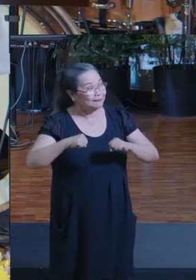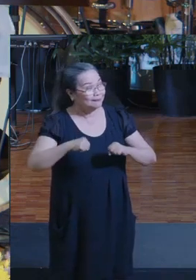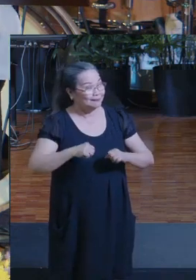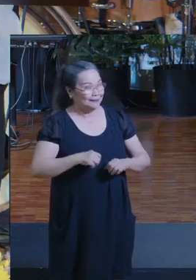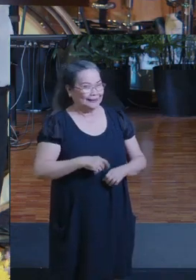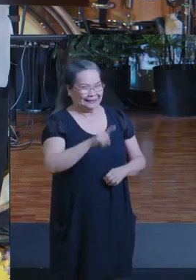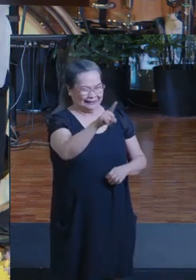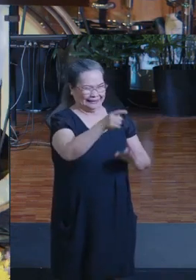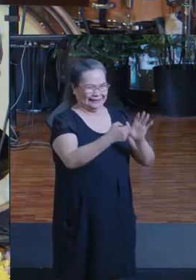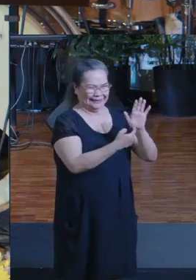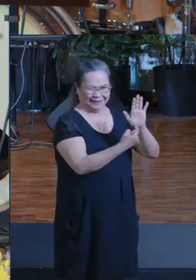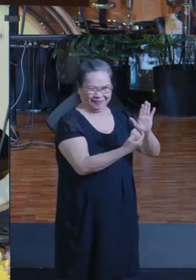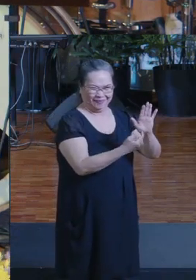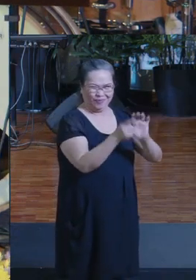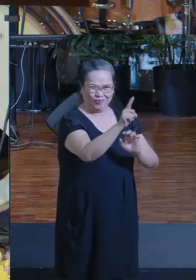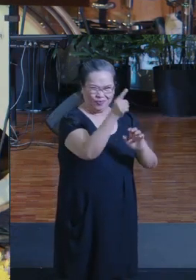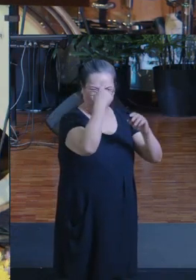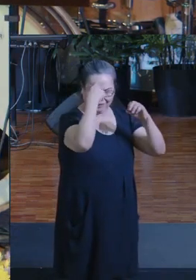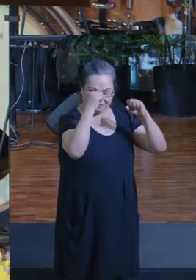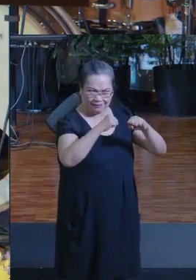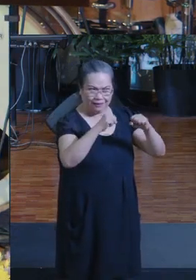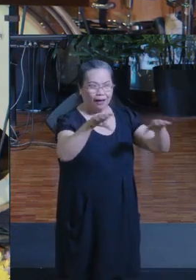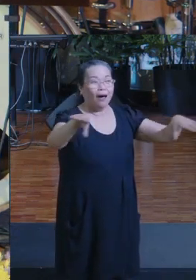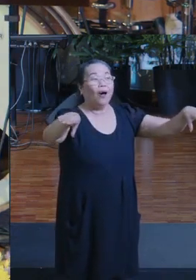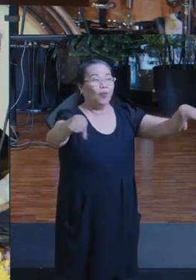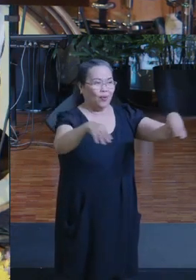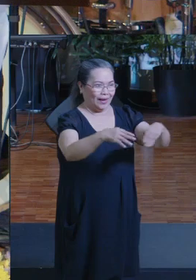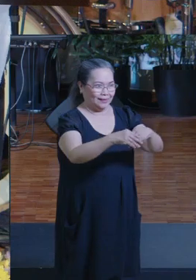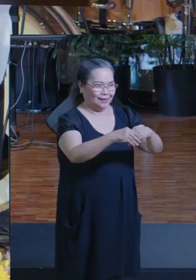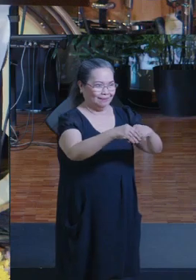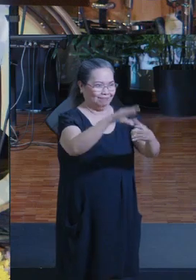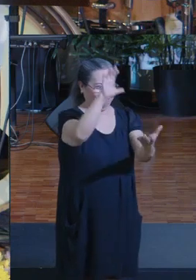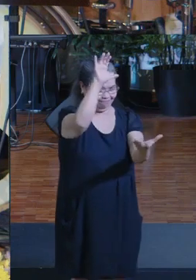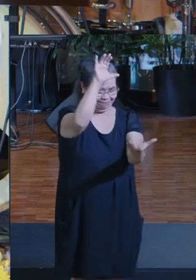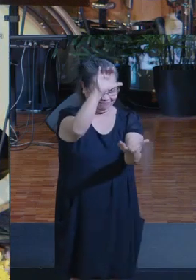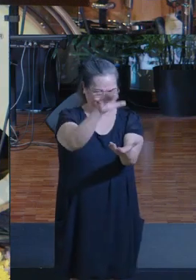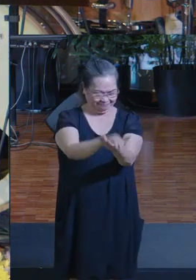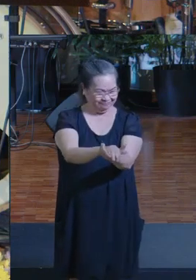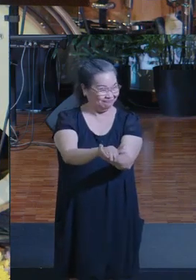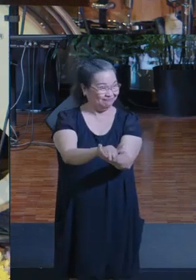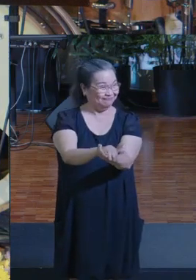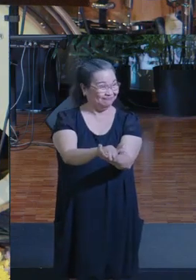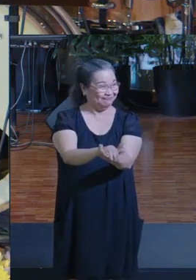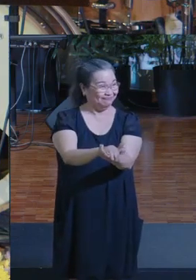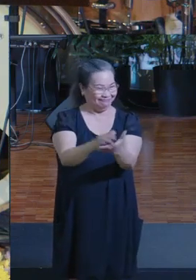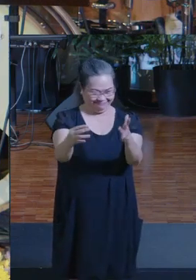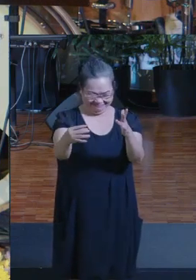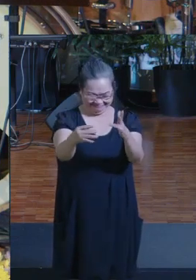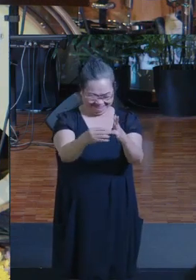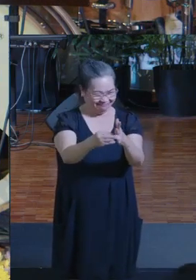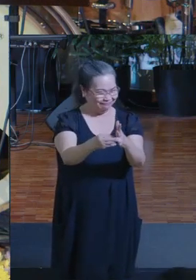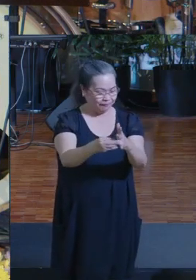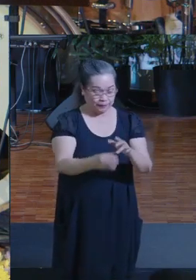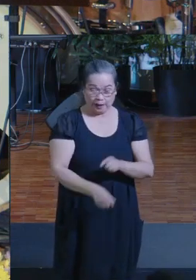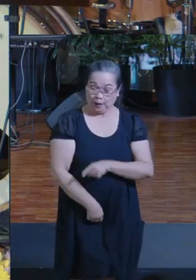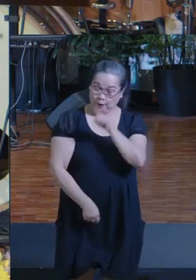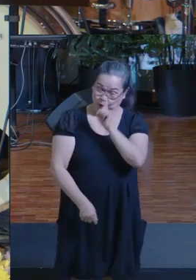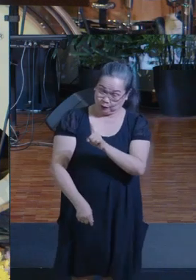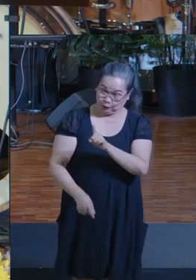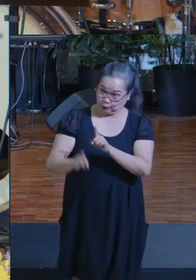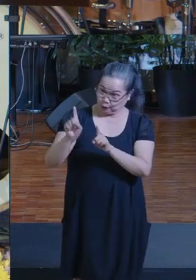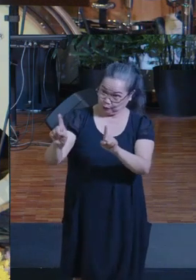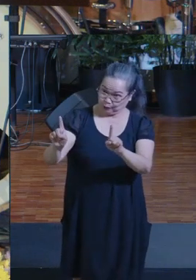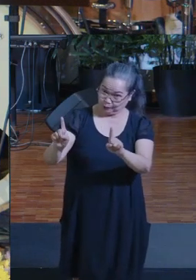marriage covenant, no? Pagka meron po akong kinakasal, sinasabihan ko po, oh, wala nang urungan nito,